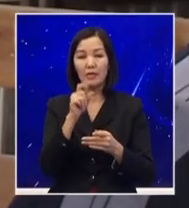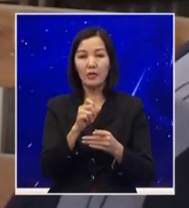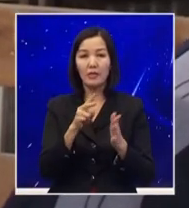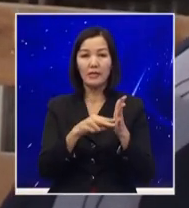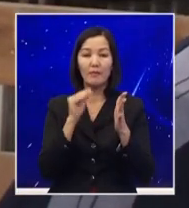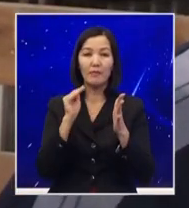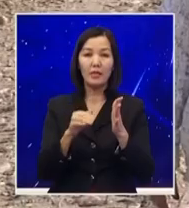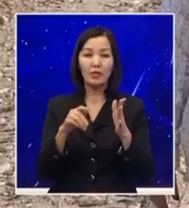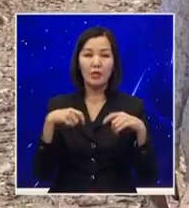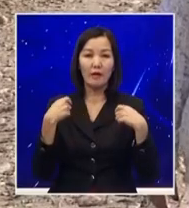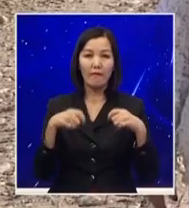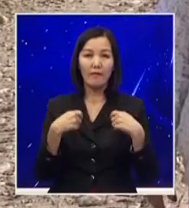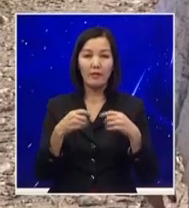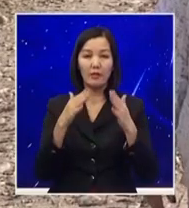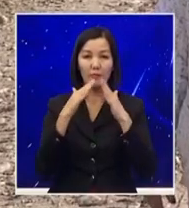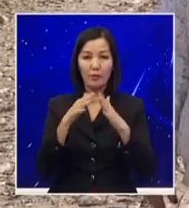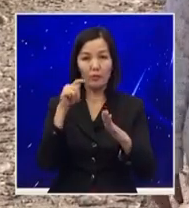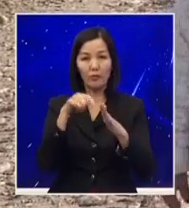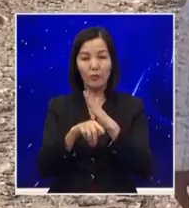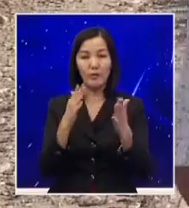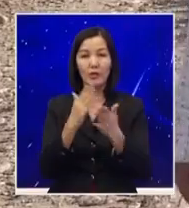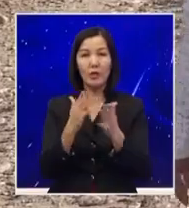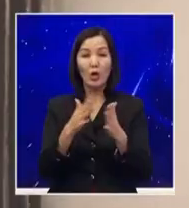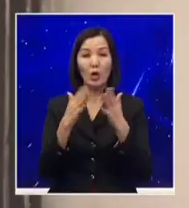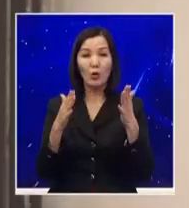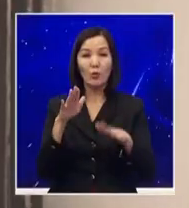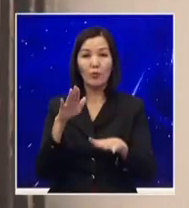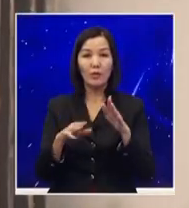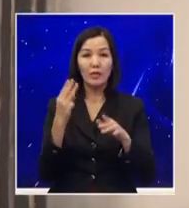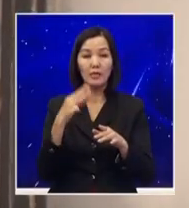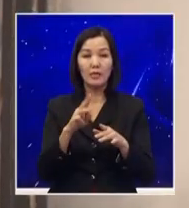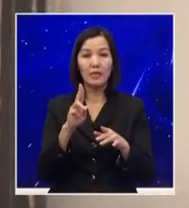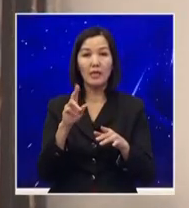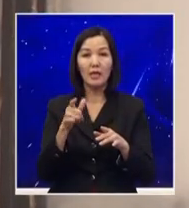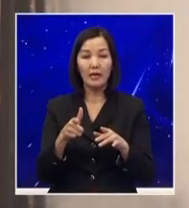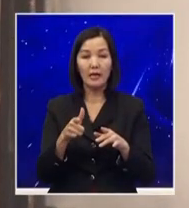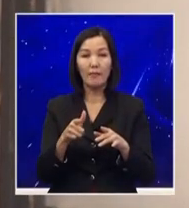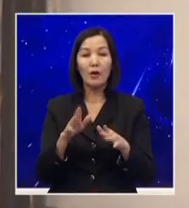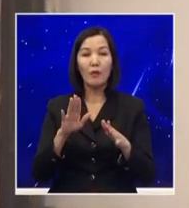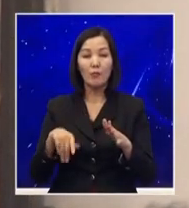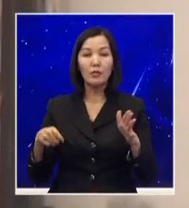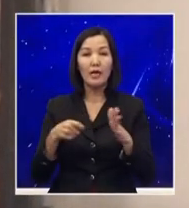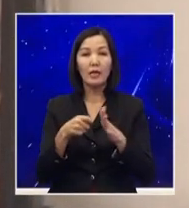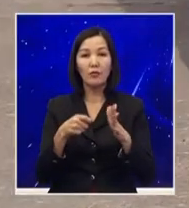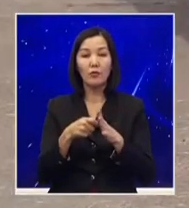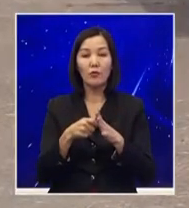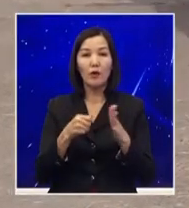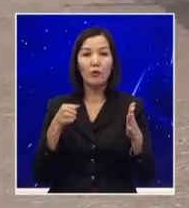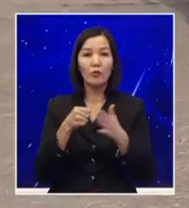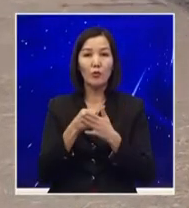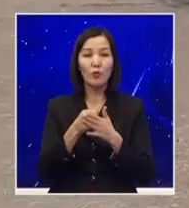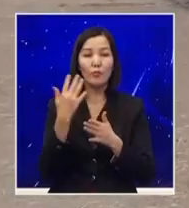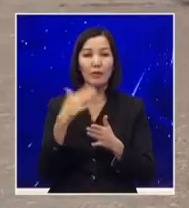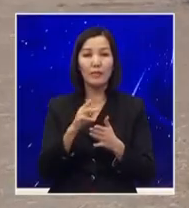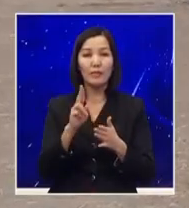тысяч овец в откормочном комплексе. Сейчас самый крупный баран весит порядка 30 килограммов. После откорма животновод надеется довести эту цифру